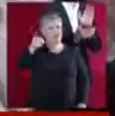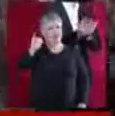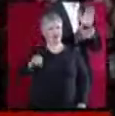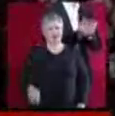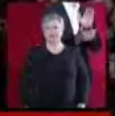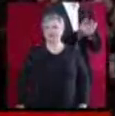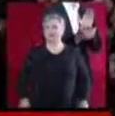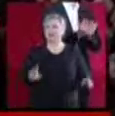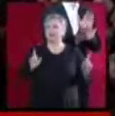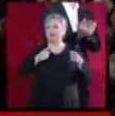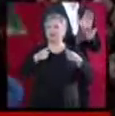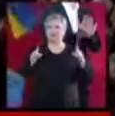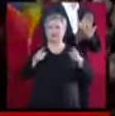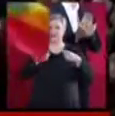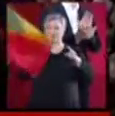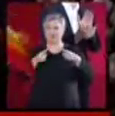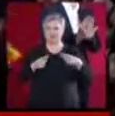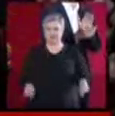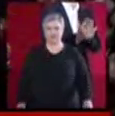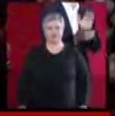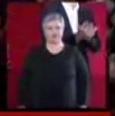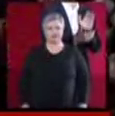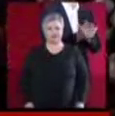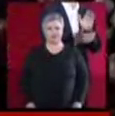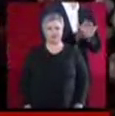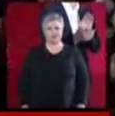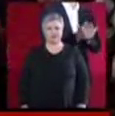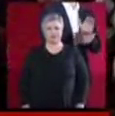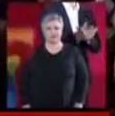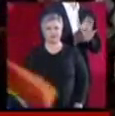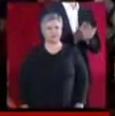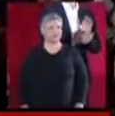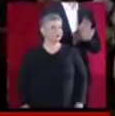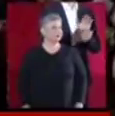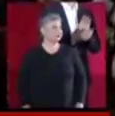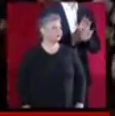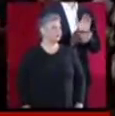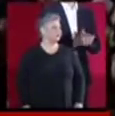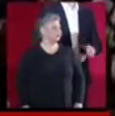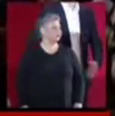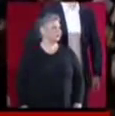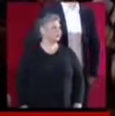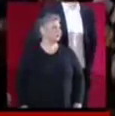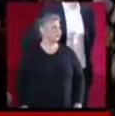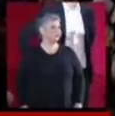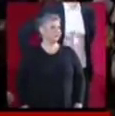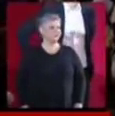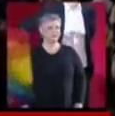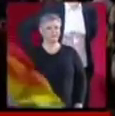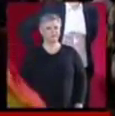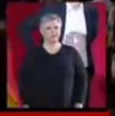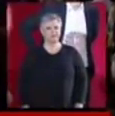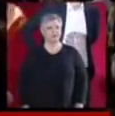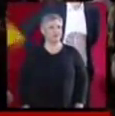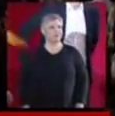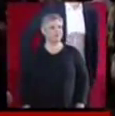ψυχή που για χρόνια μας ταξιδεύει με τις μελωδίες του και παράλληλα εργάζεται για τη συμπόρευση των προοδευτικών δυνάμεων